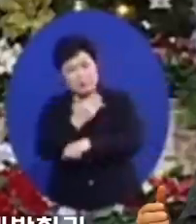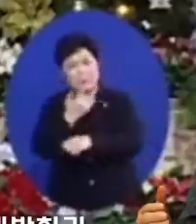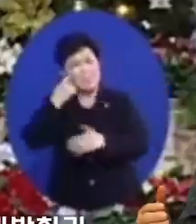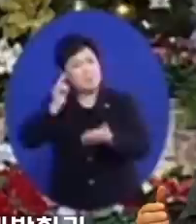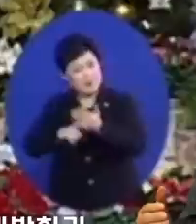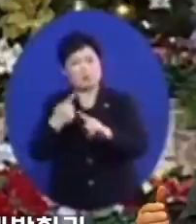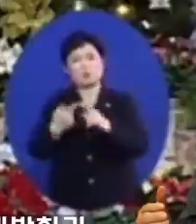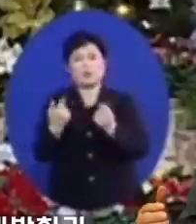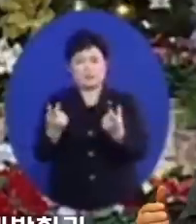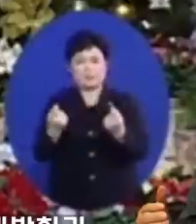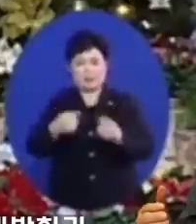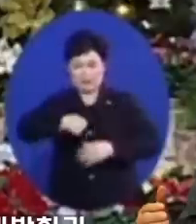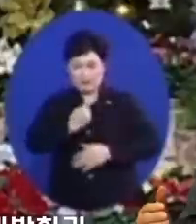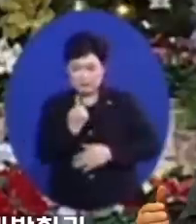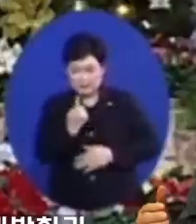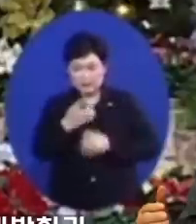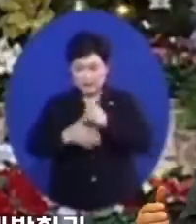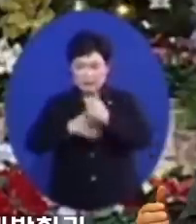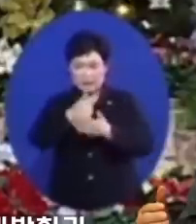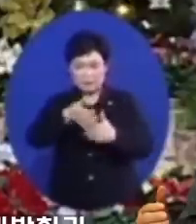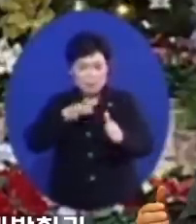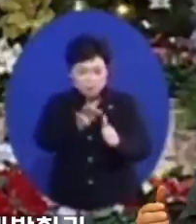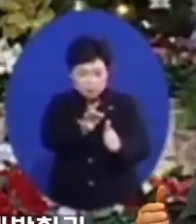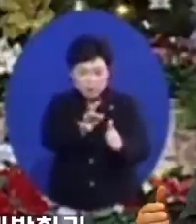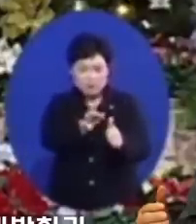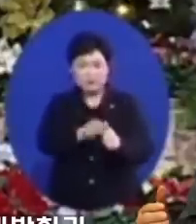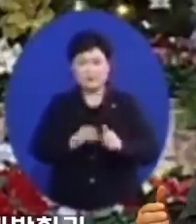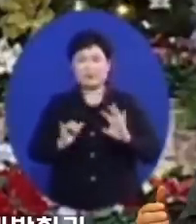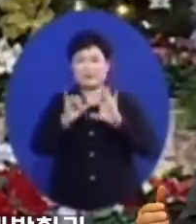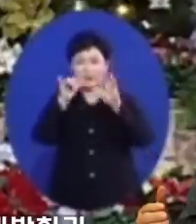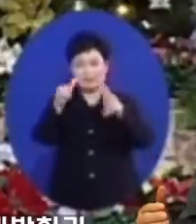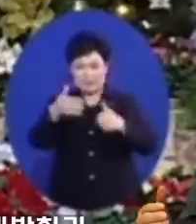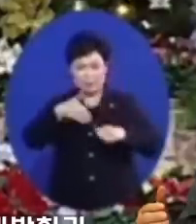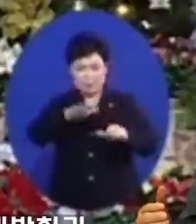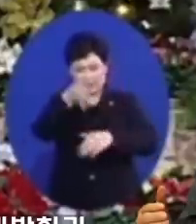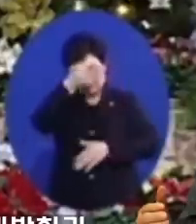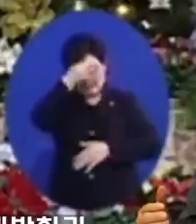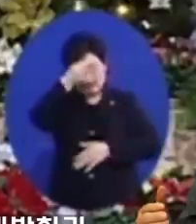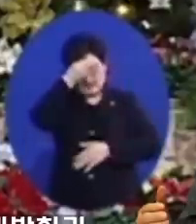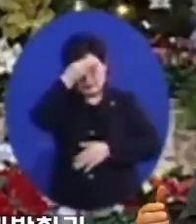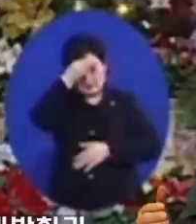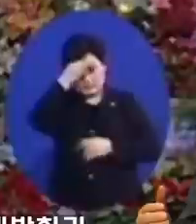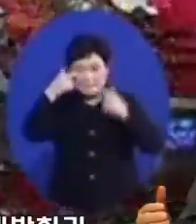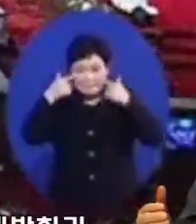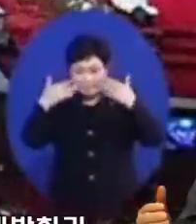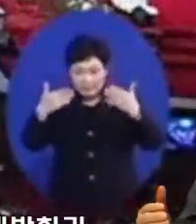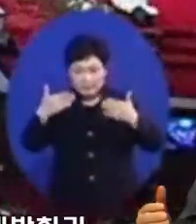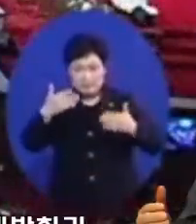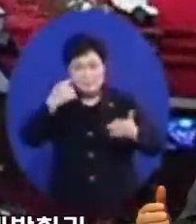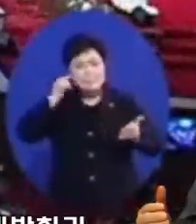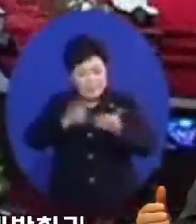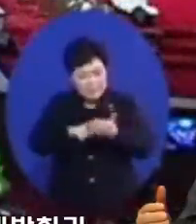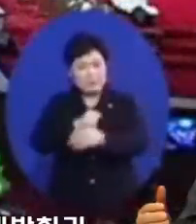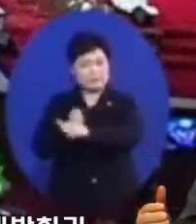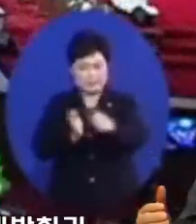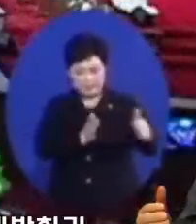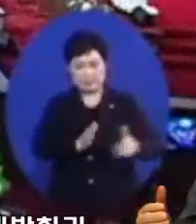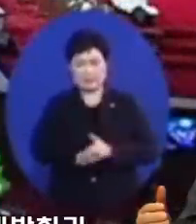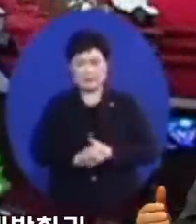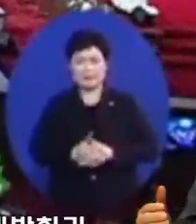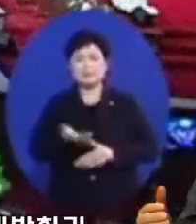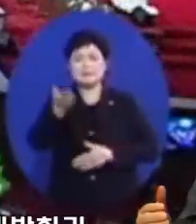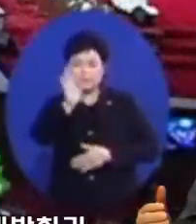발견한 것이니, 자기를 하나님이 불러서 이 세상에 보낸 딸란트를 반드시 알아내야 되는 것이니,